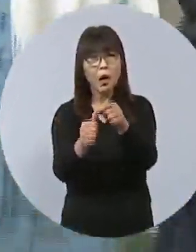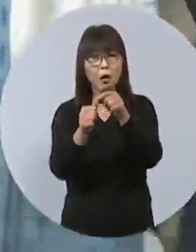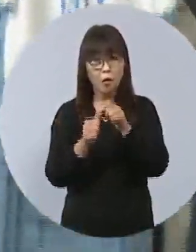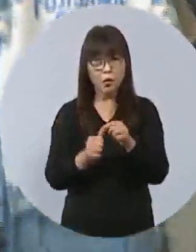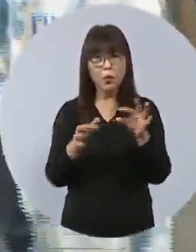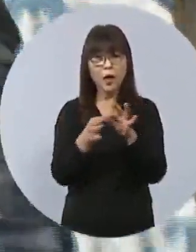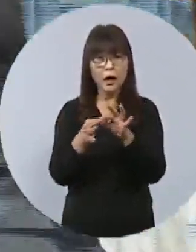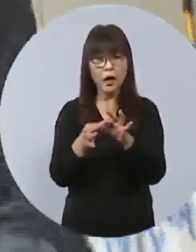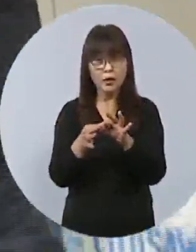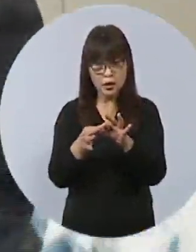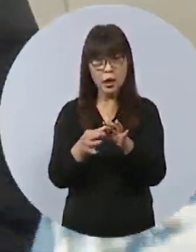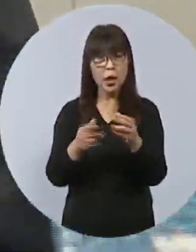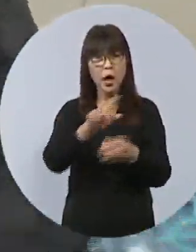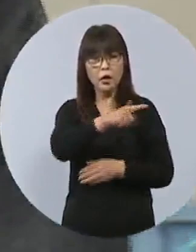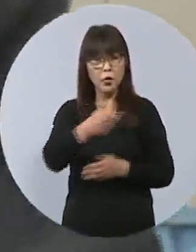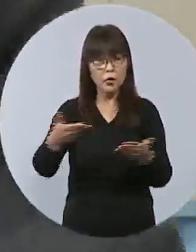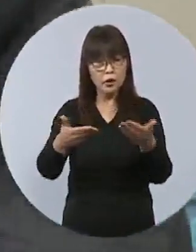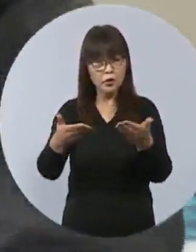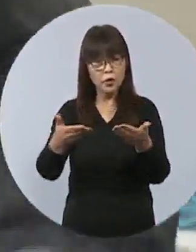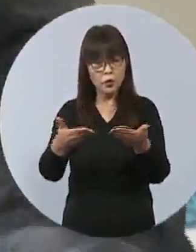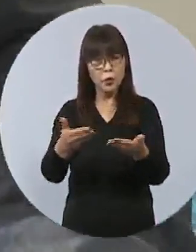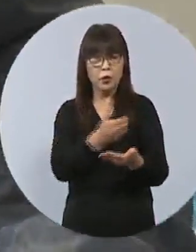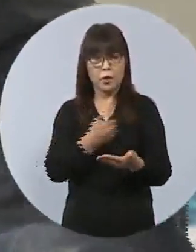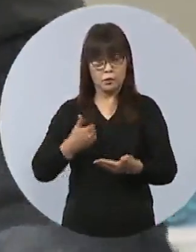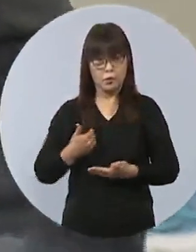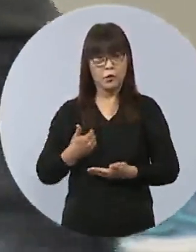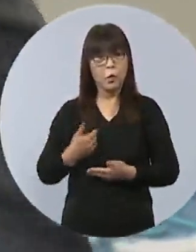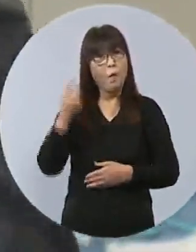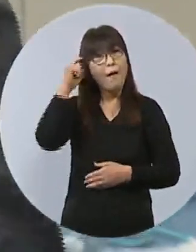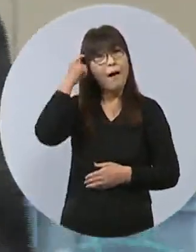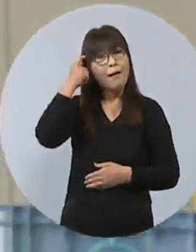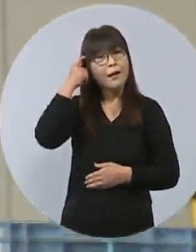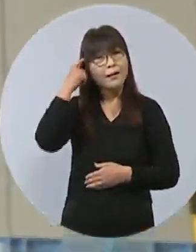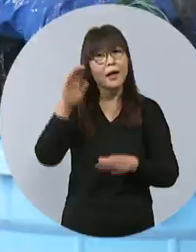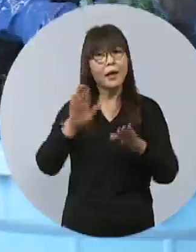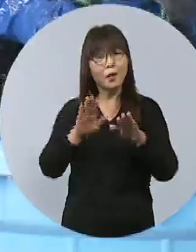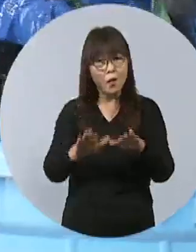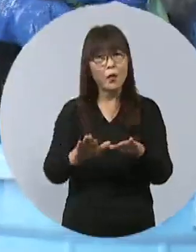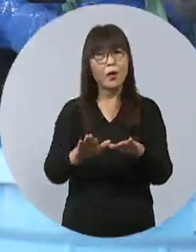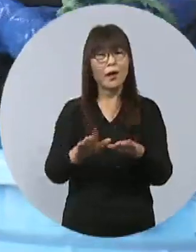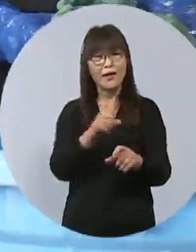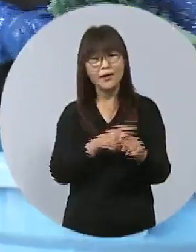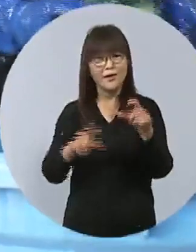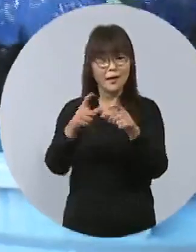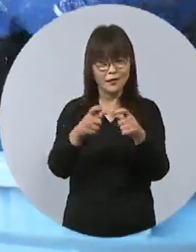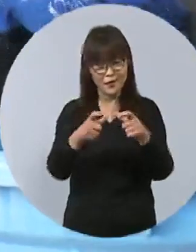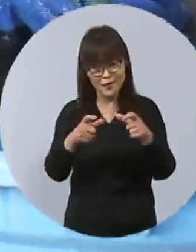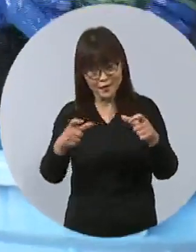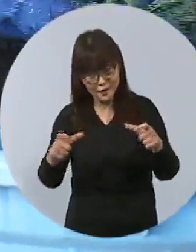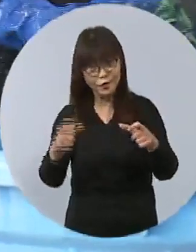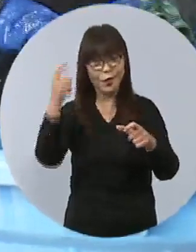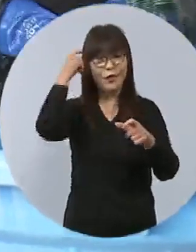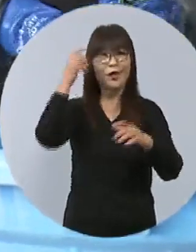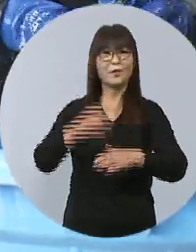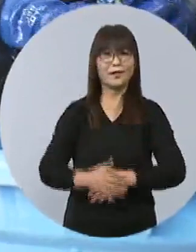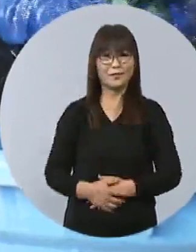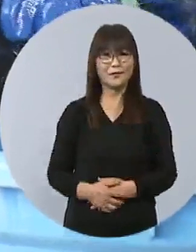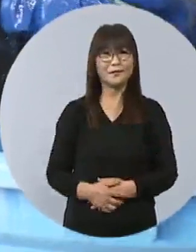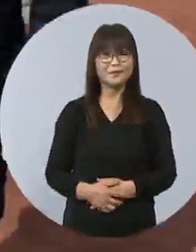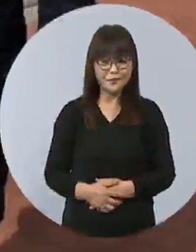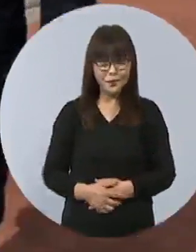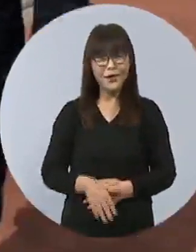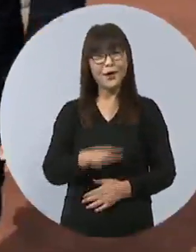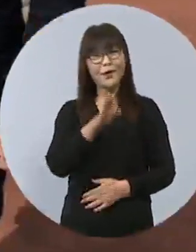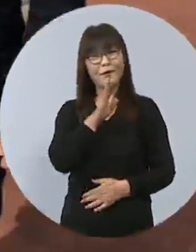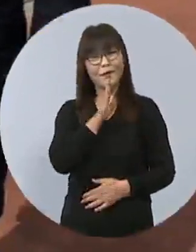ろんなことができるという部分を考えて、今回を障害者雇用の部分をさらにまた増強して増やしている次第でございます。 じゃあまさに